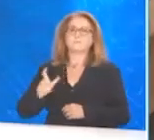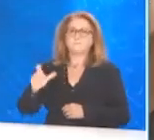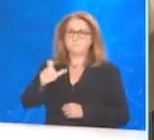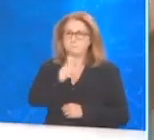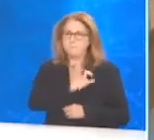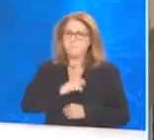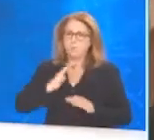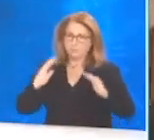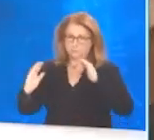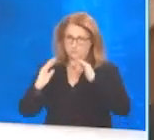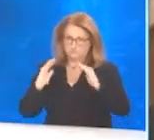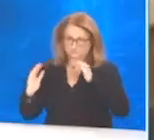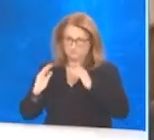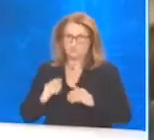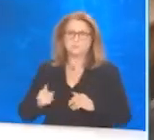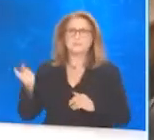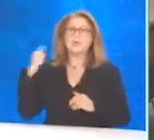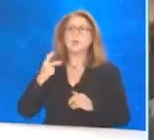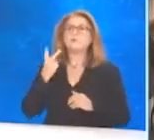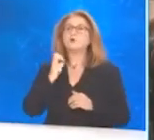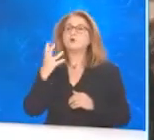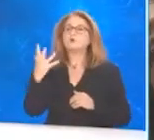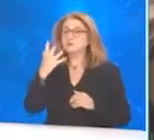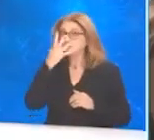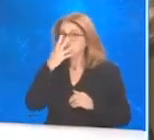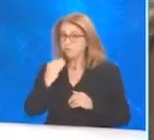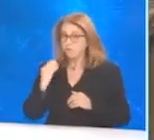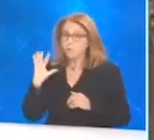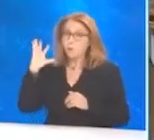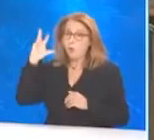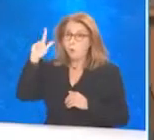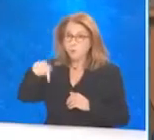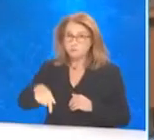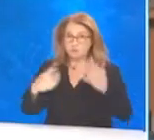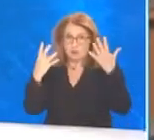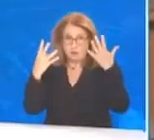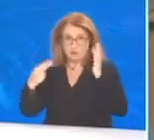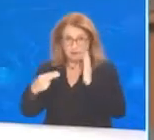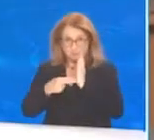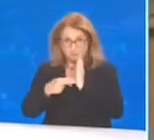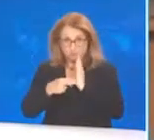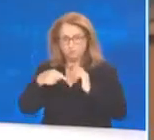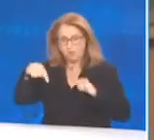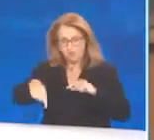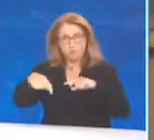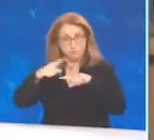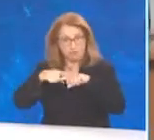Από την έναρξη της πανδημίας στις 25 Φεβρουαρίου μέχρι τις 9 Αυγούστου έχουν καταγραφεί στη χώρα μας